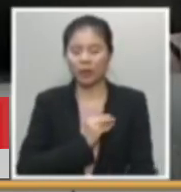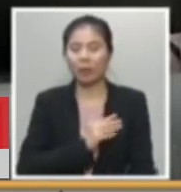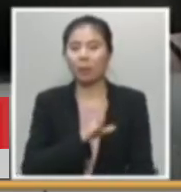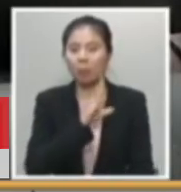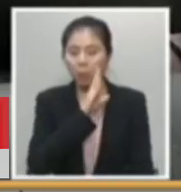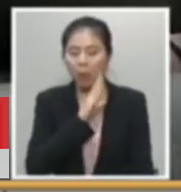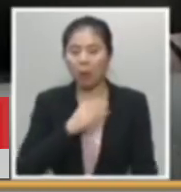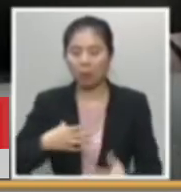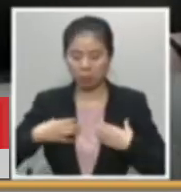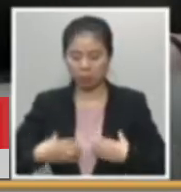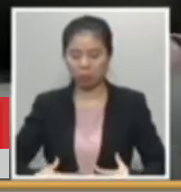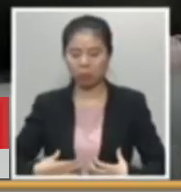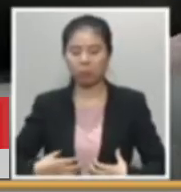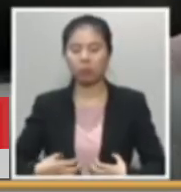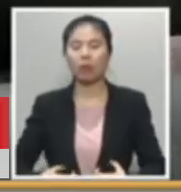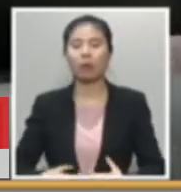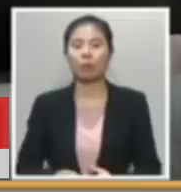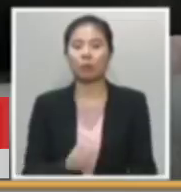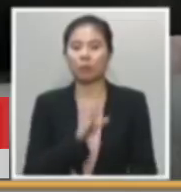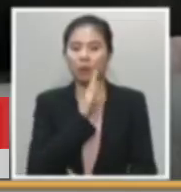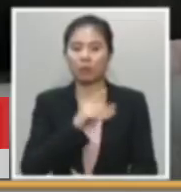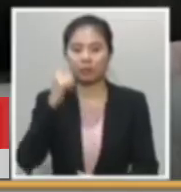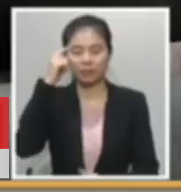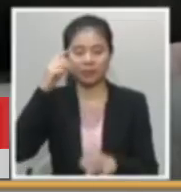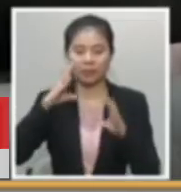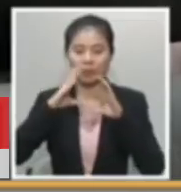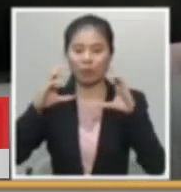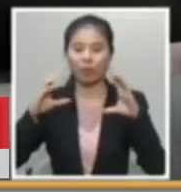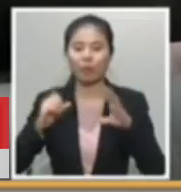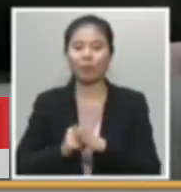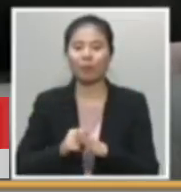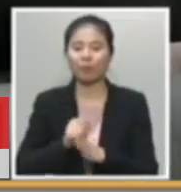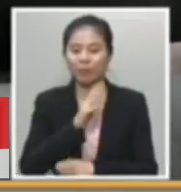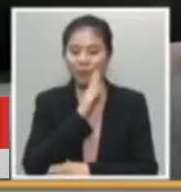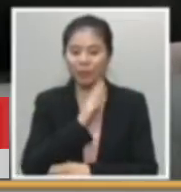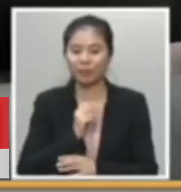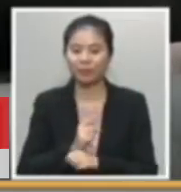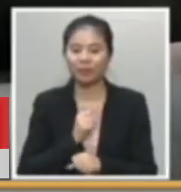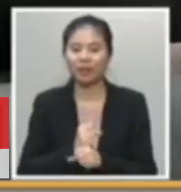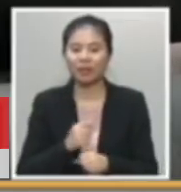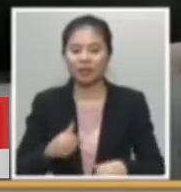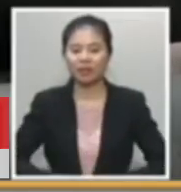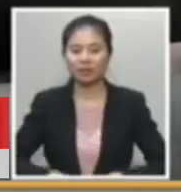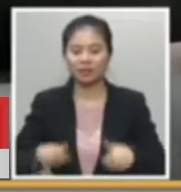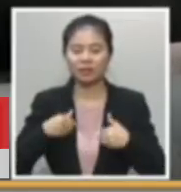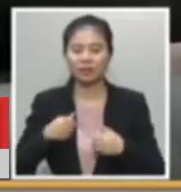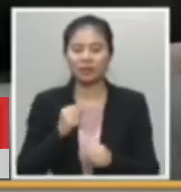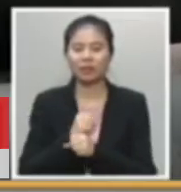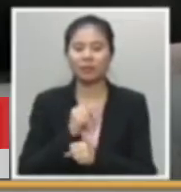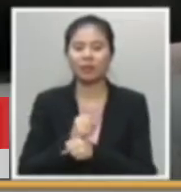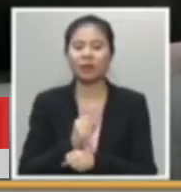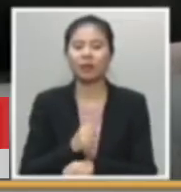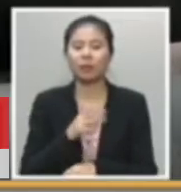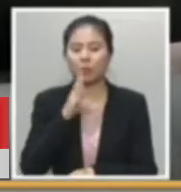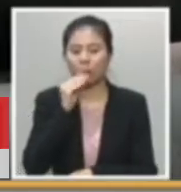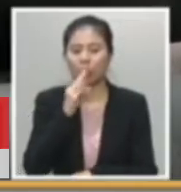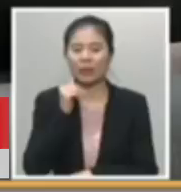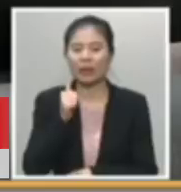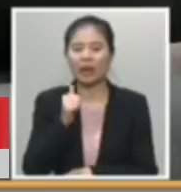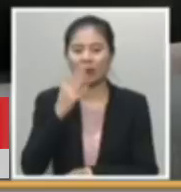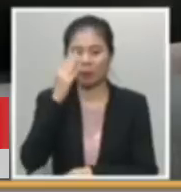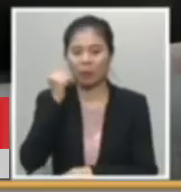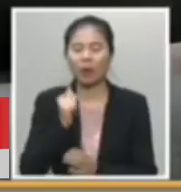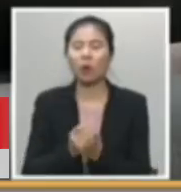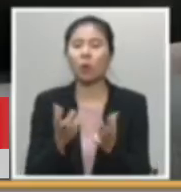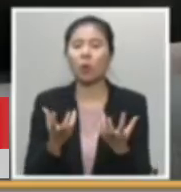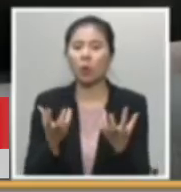อดเทียมสมองก็เทียมอยู่ได้นำซ้ำพูดได้เลยนะครับเพราะเครื่องเทียมเหล่านั้น